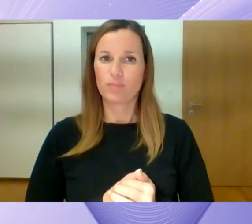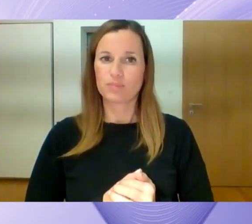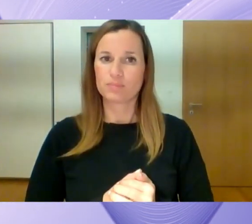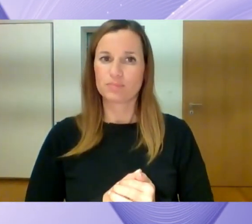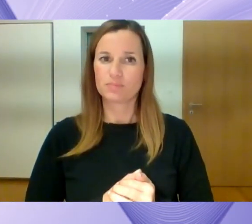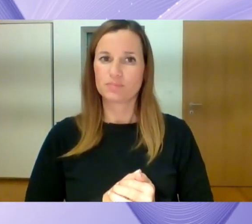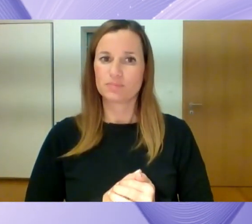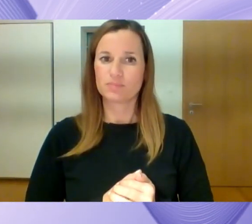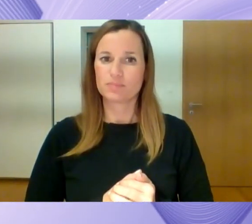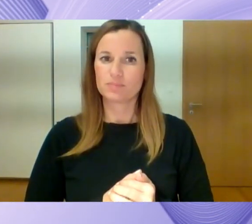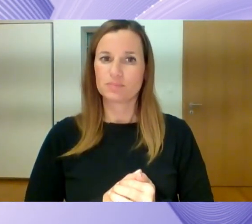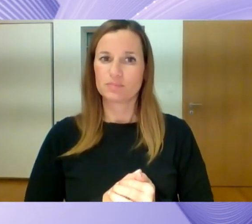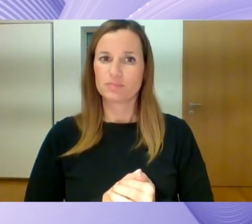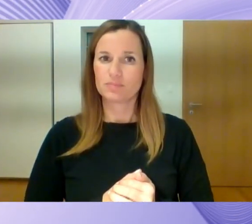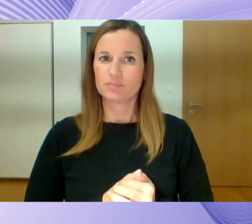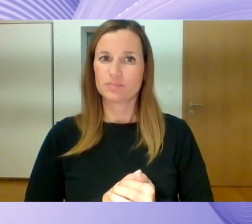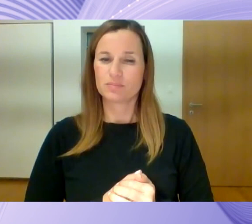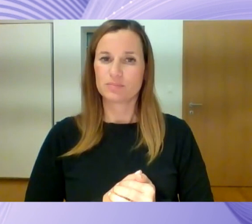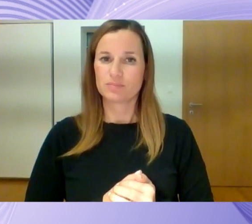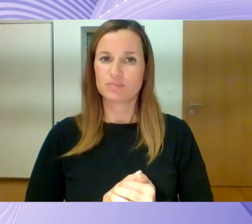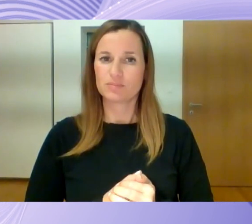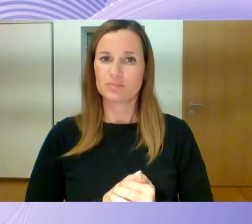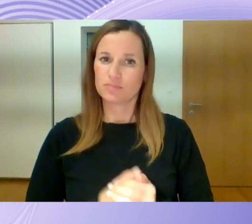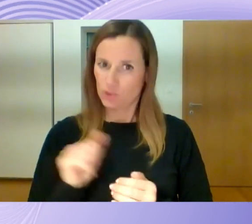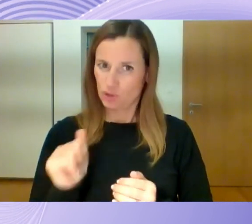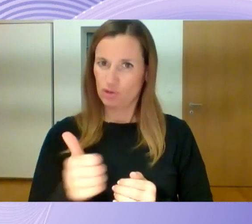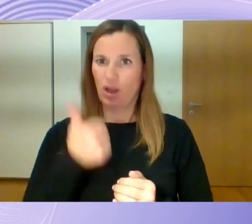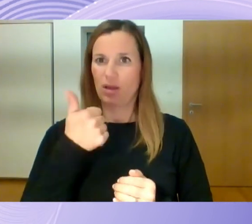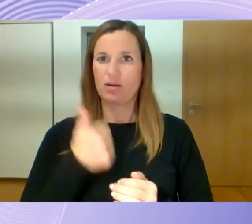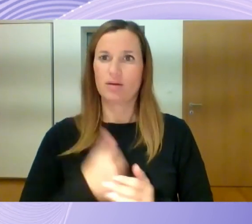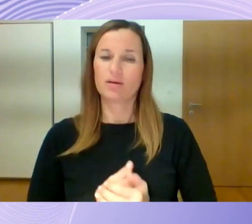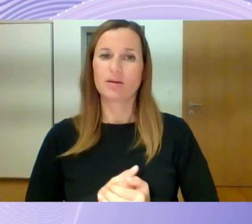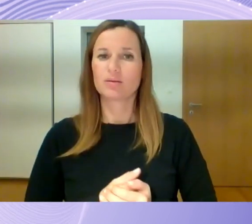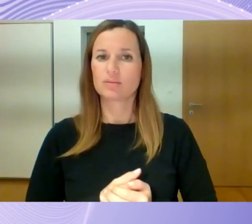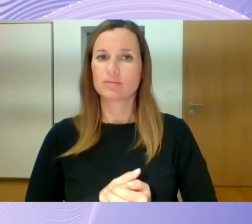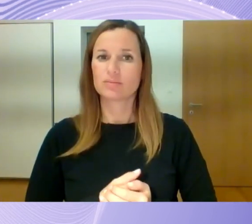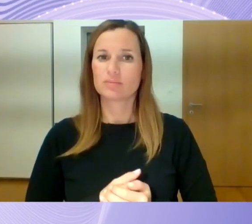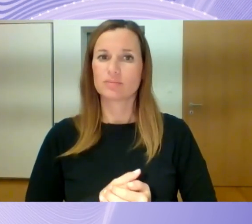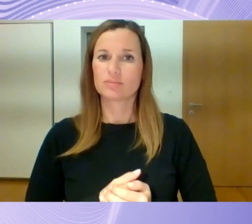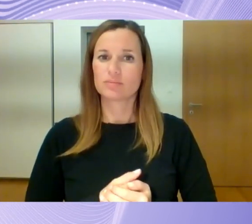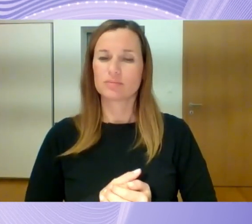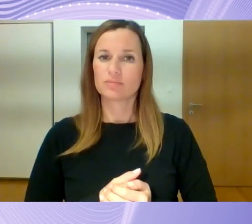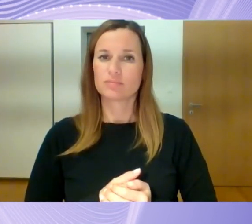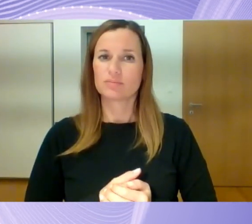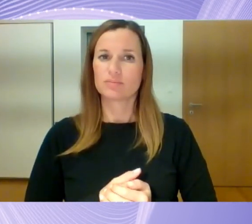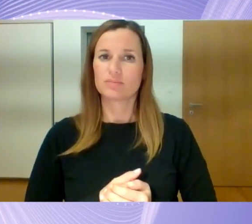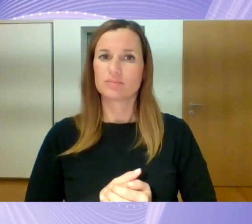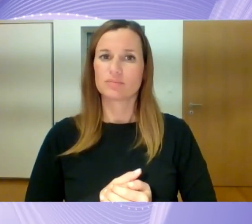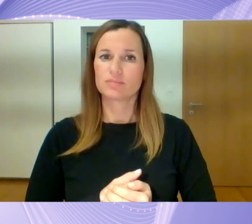dol, takole, dobro. Pa dajmo še enkrat ponoviti, poskušajmo čim višje, še malo